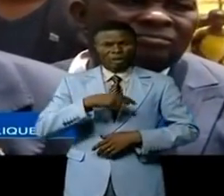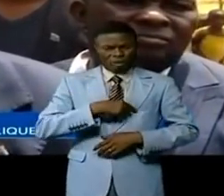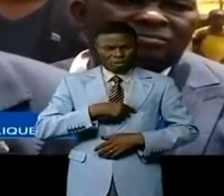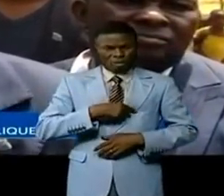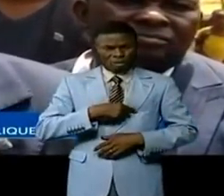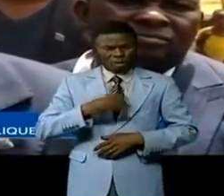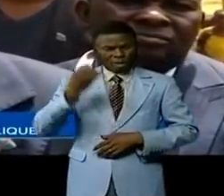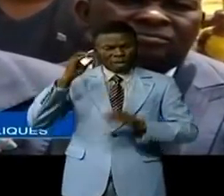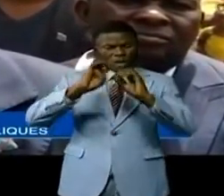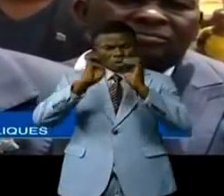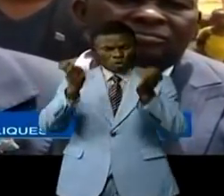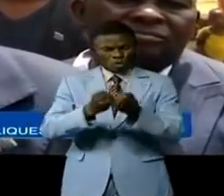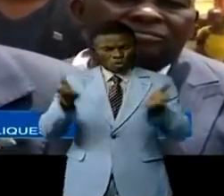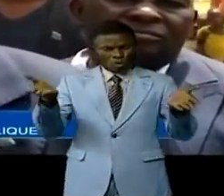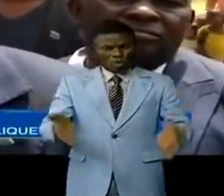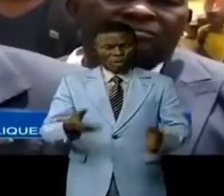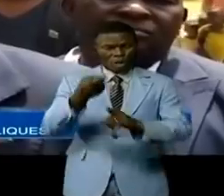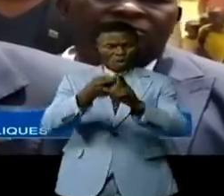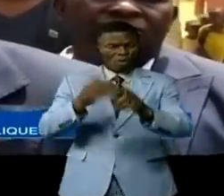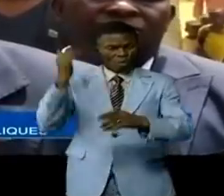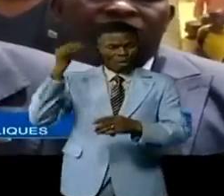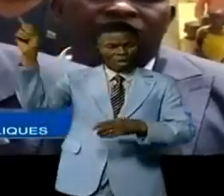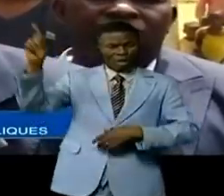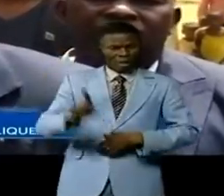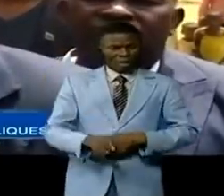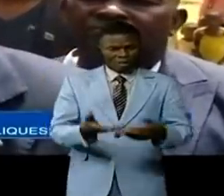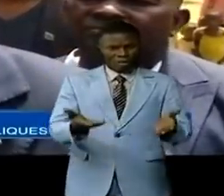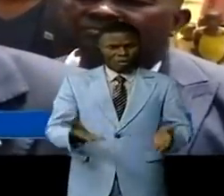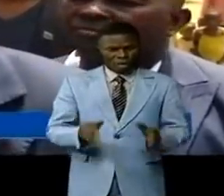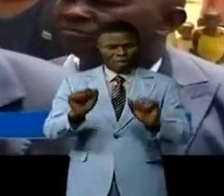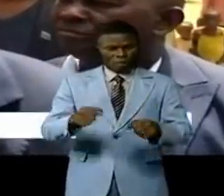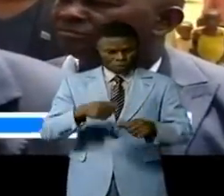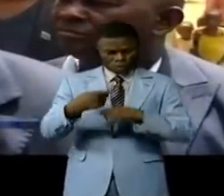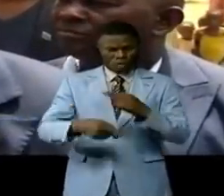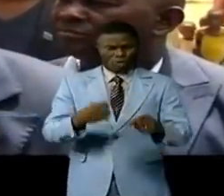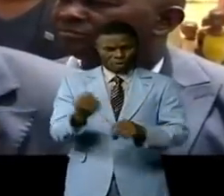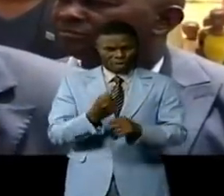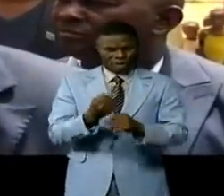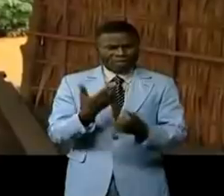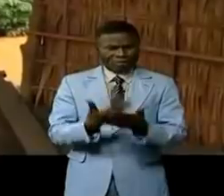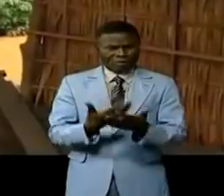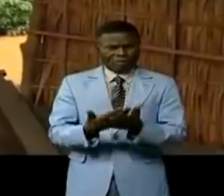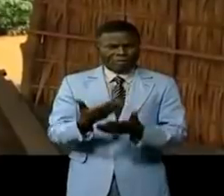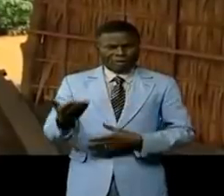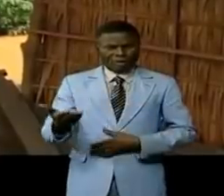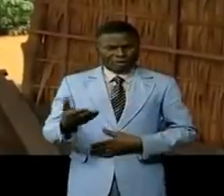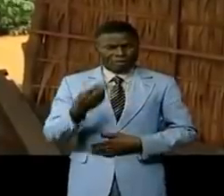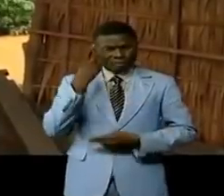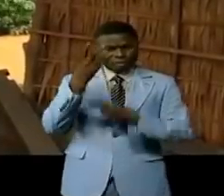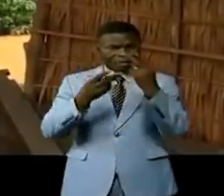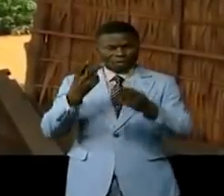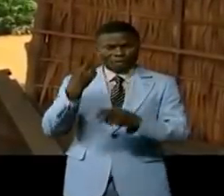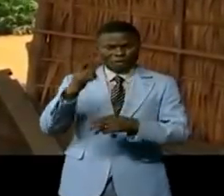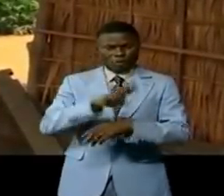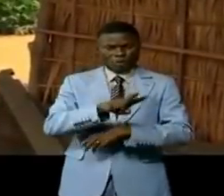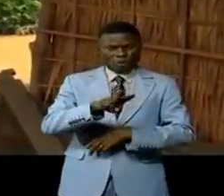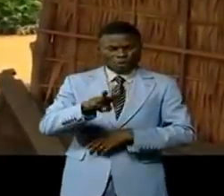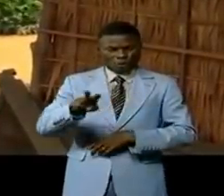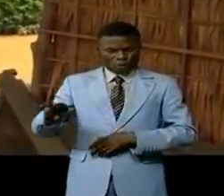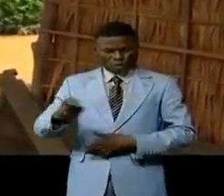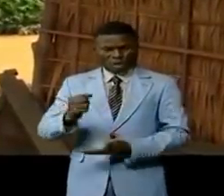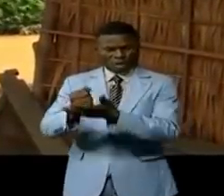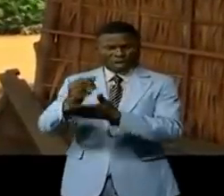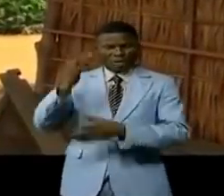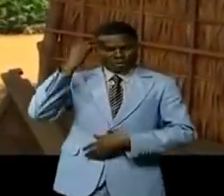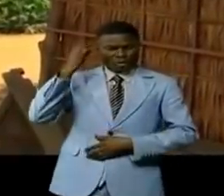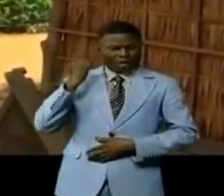déjà une équipe qui est venue en décembre, ça peut se dérouler assez rapidement. Une visite de 2 heures qui a permis